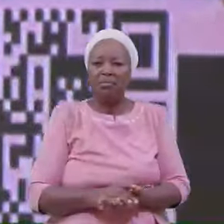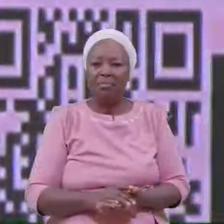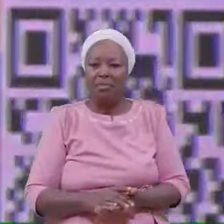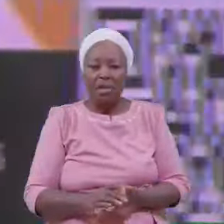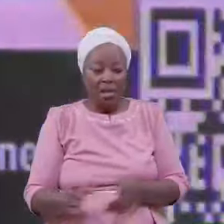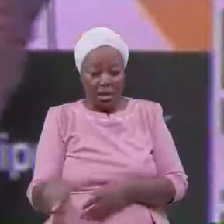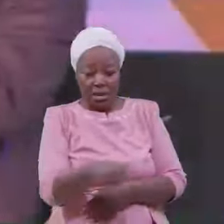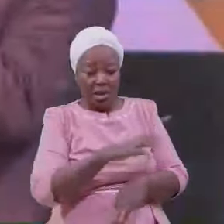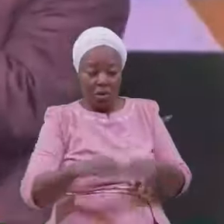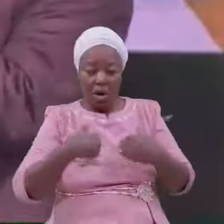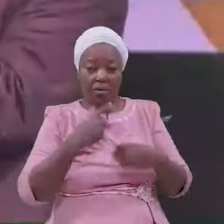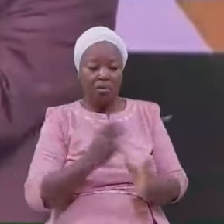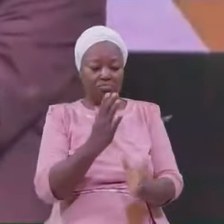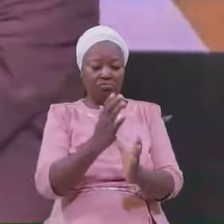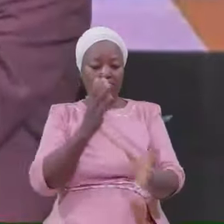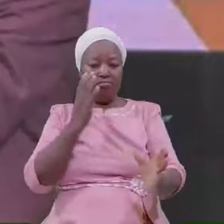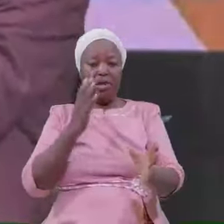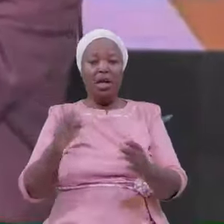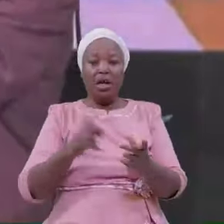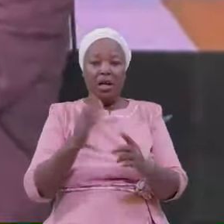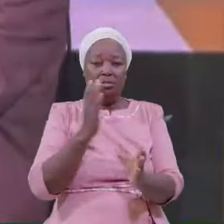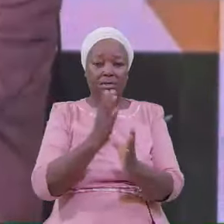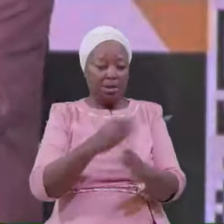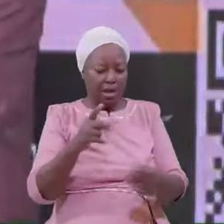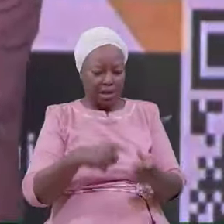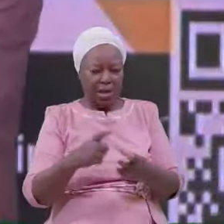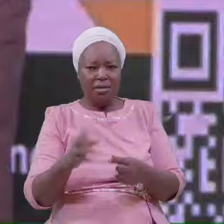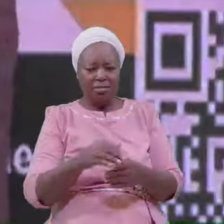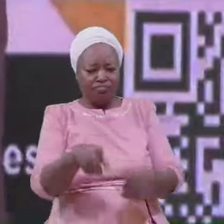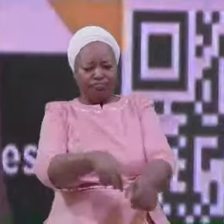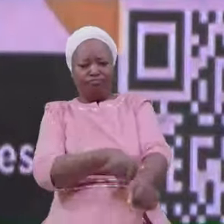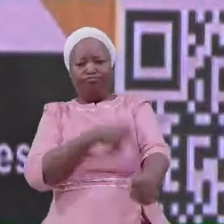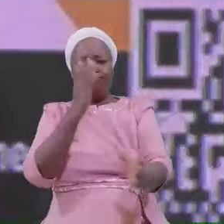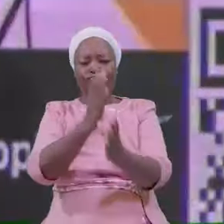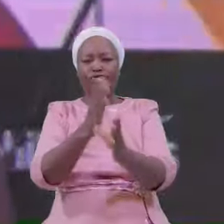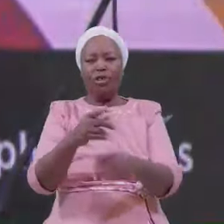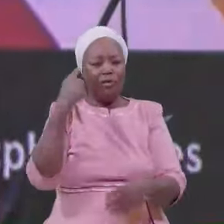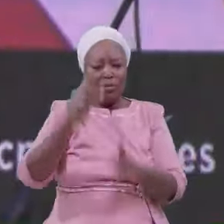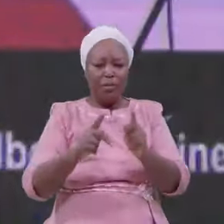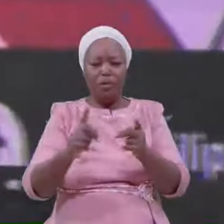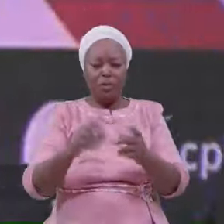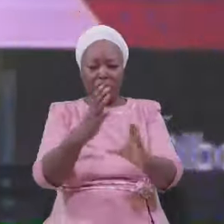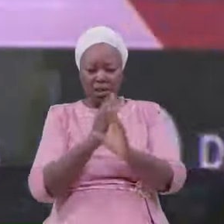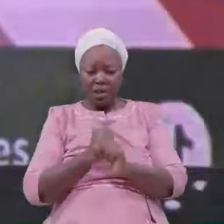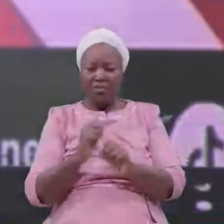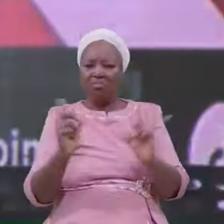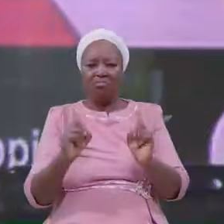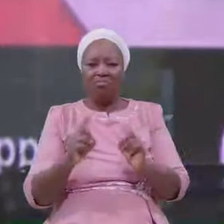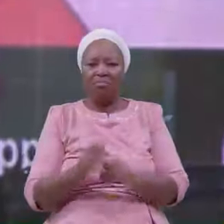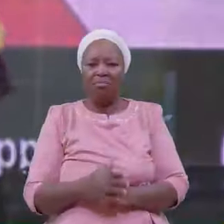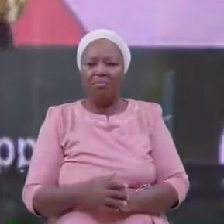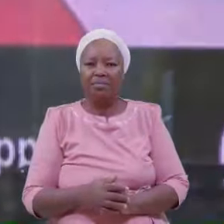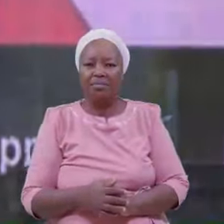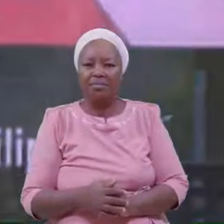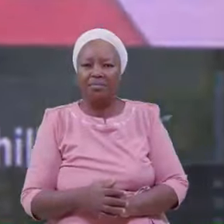line up a long stretch of people that were sick. Hindi na kinakailangan pumila ng isa-isa